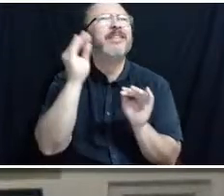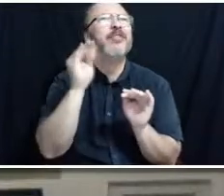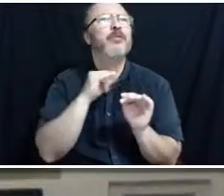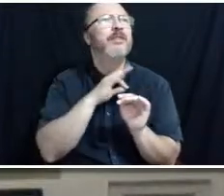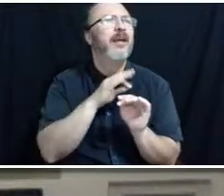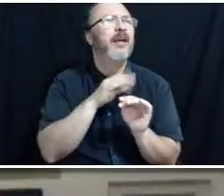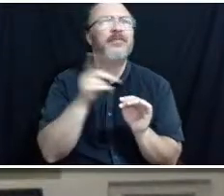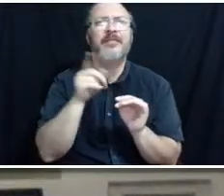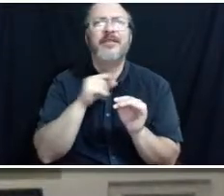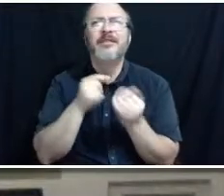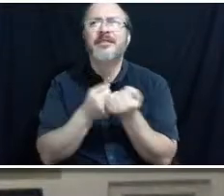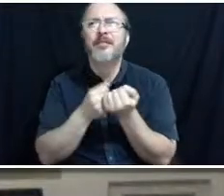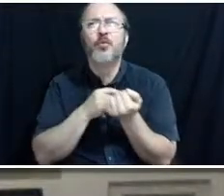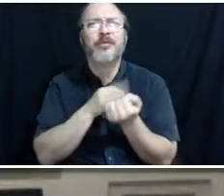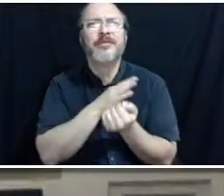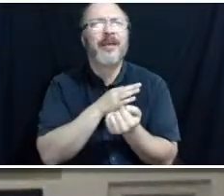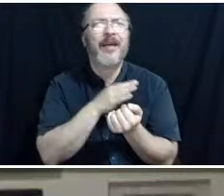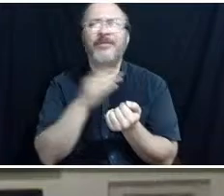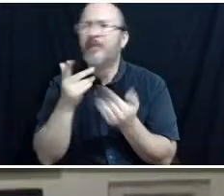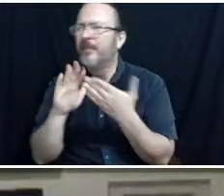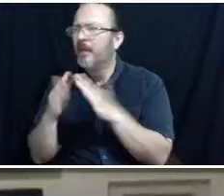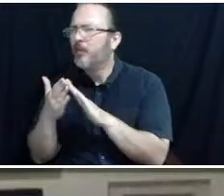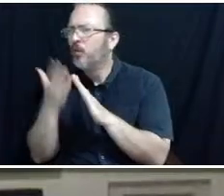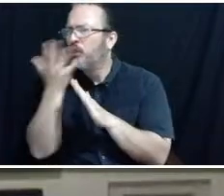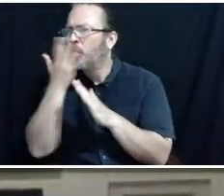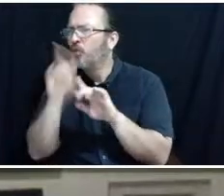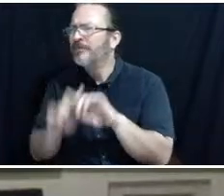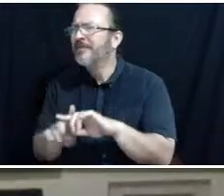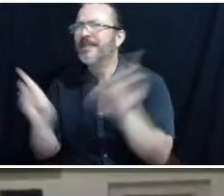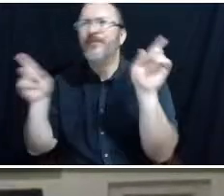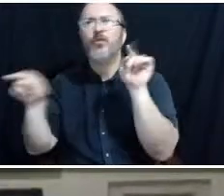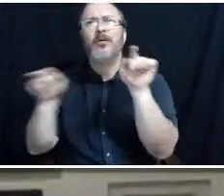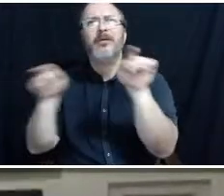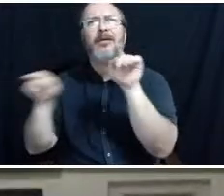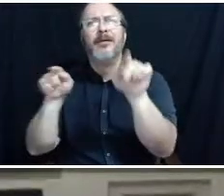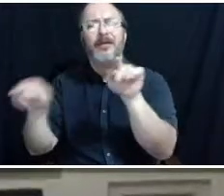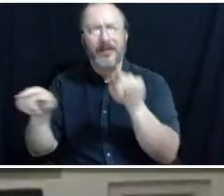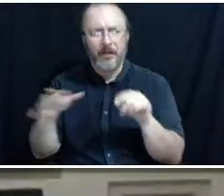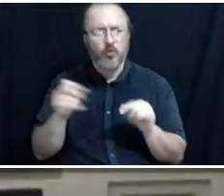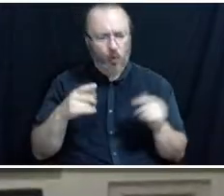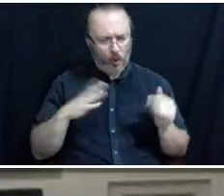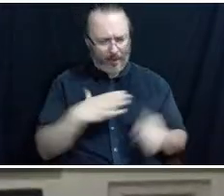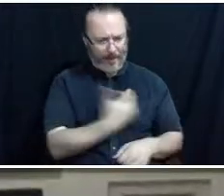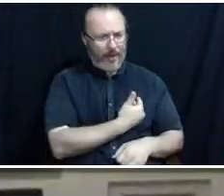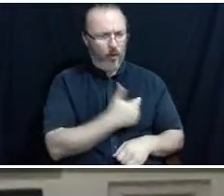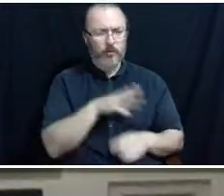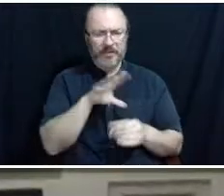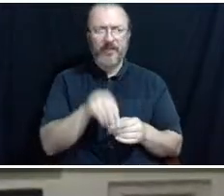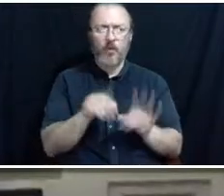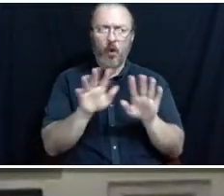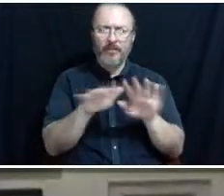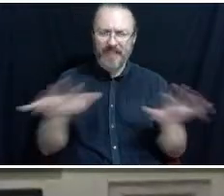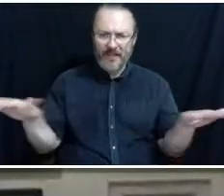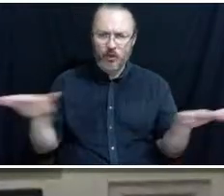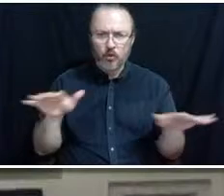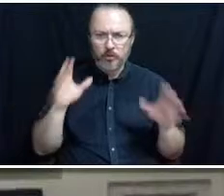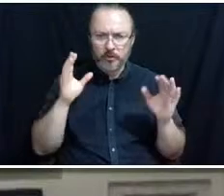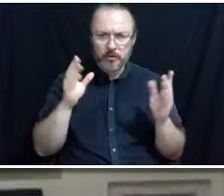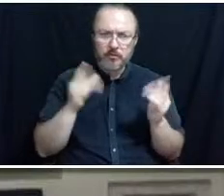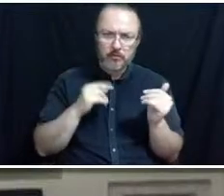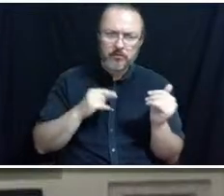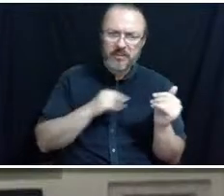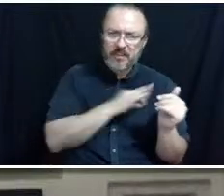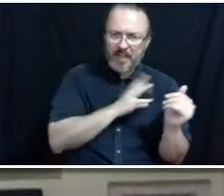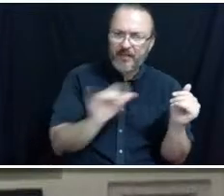enseignant et le personnel d'appui ne ressemblent pas du tout à la communauté. Et donc, on veille à ce qu'il y ait des nominations marquées par la diversité. Ensuite,